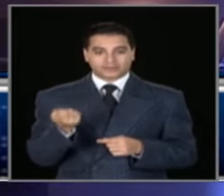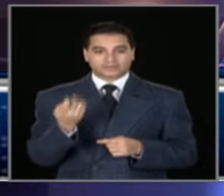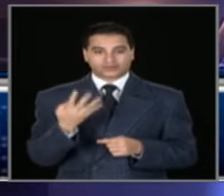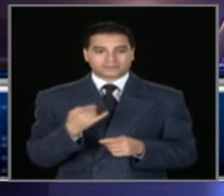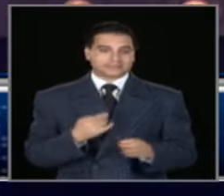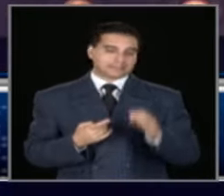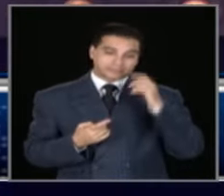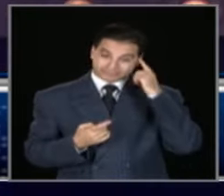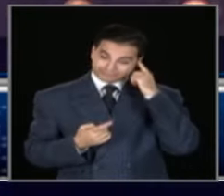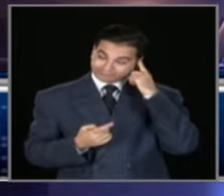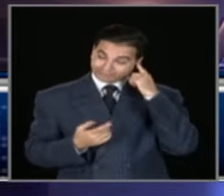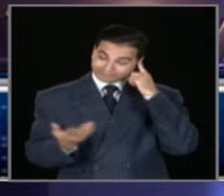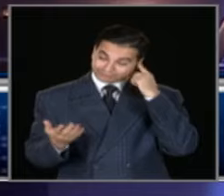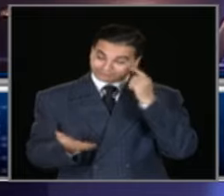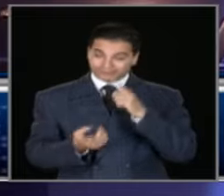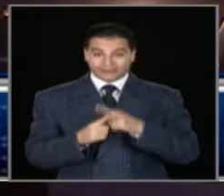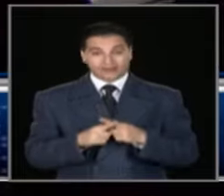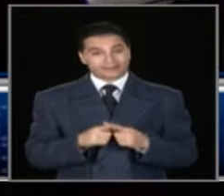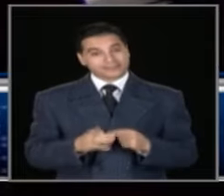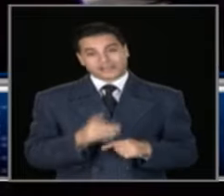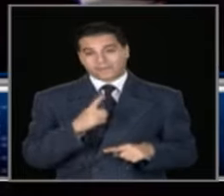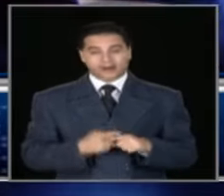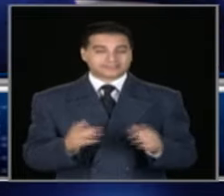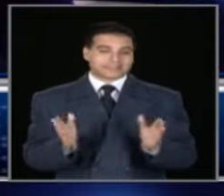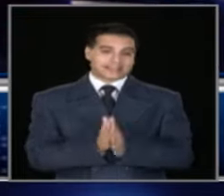345. إجابة خاطئة للأسف.